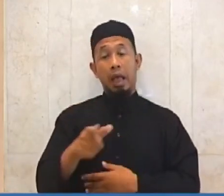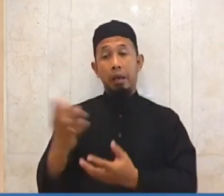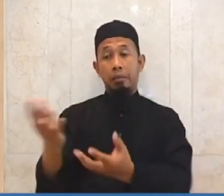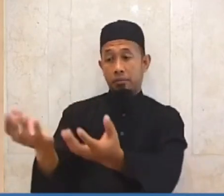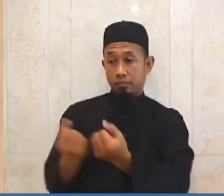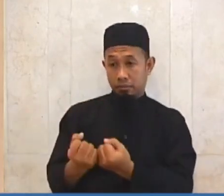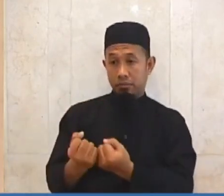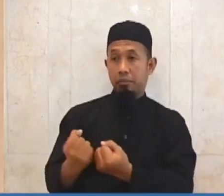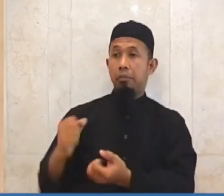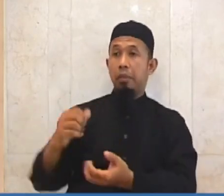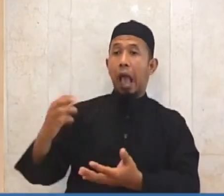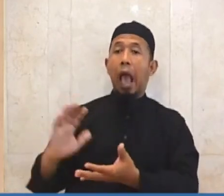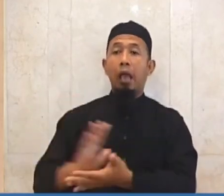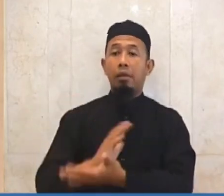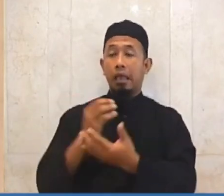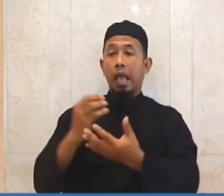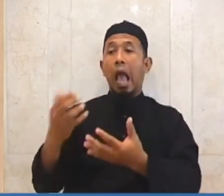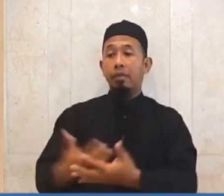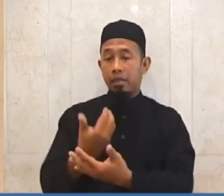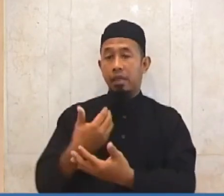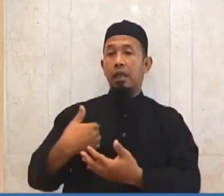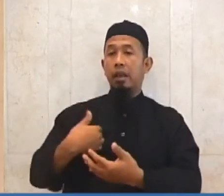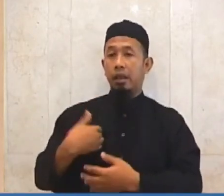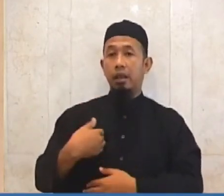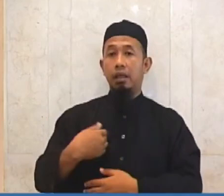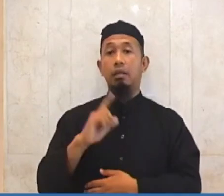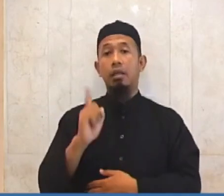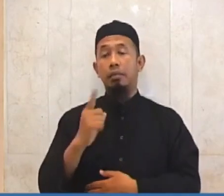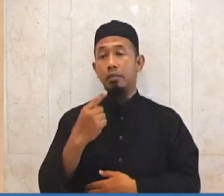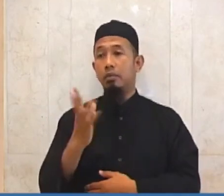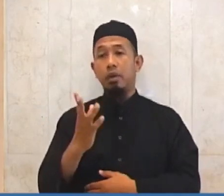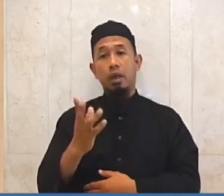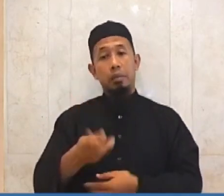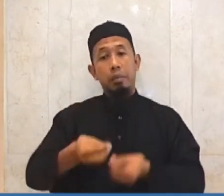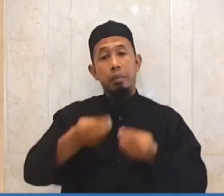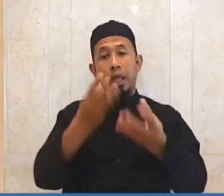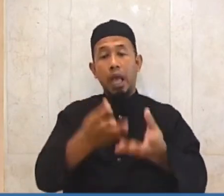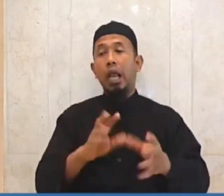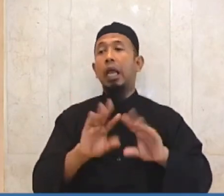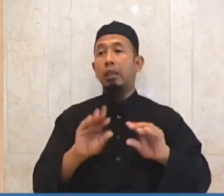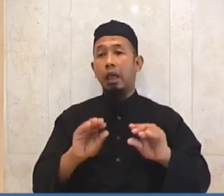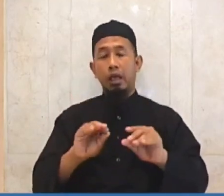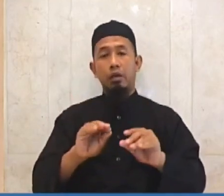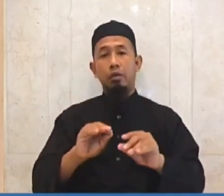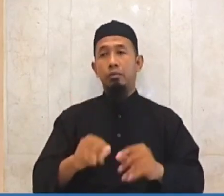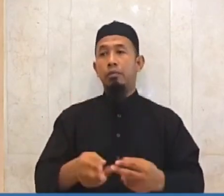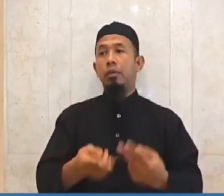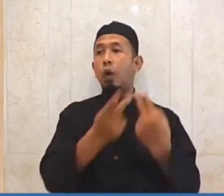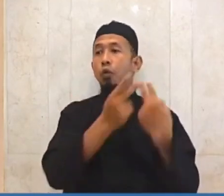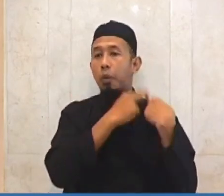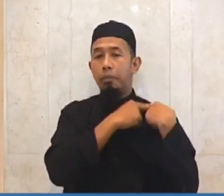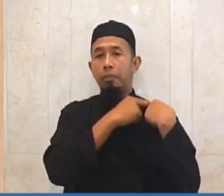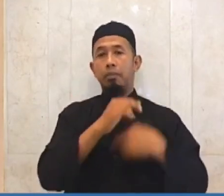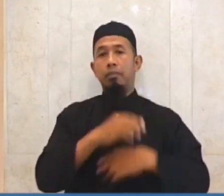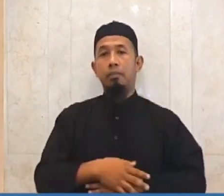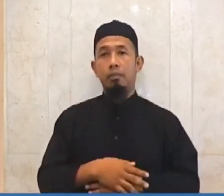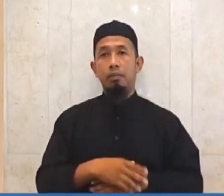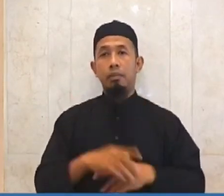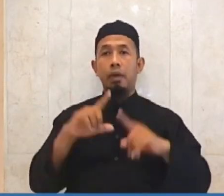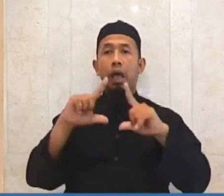jasanya sesuai dengan hak dan kewajibannya tetapi pada dasarnya Abdi Negara adalah